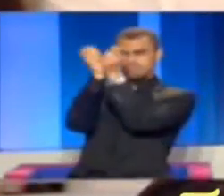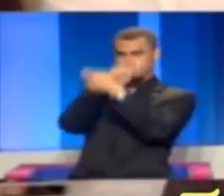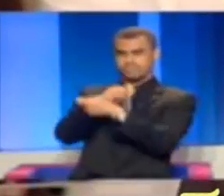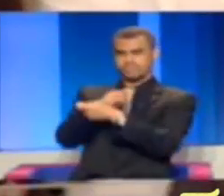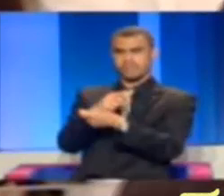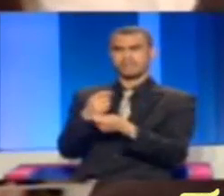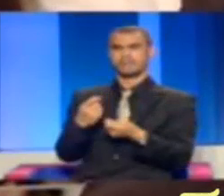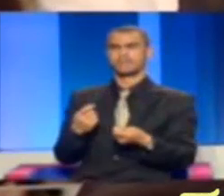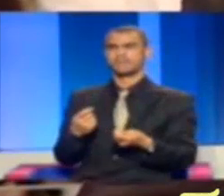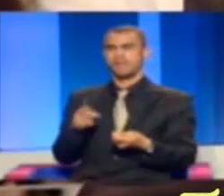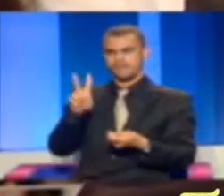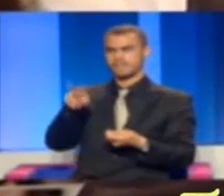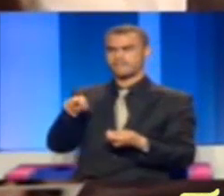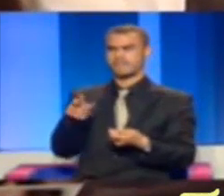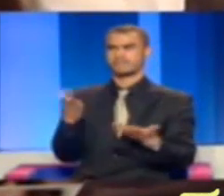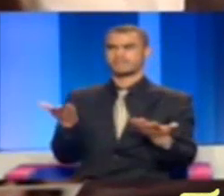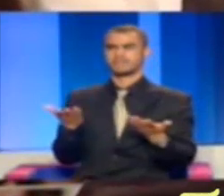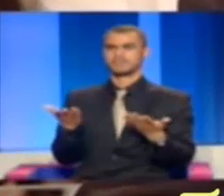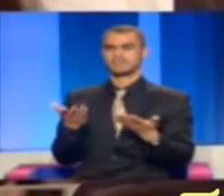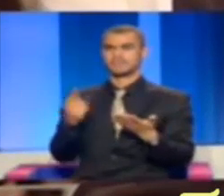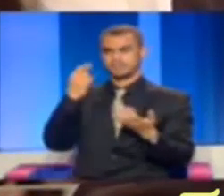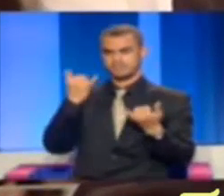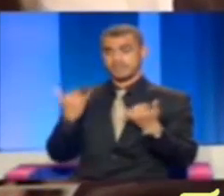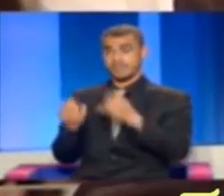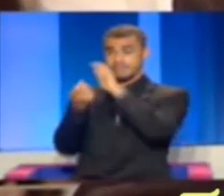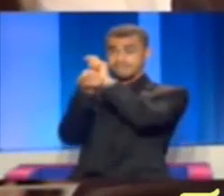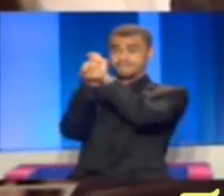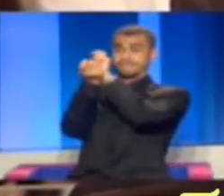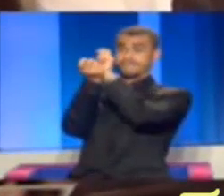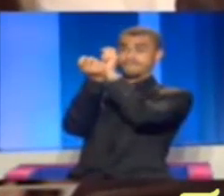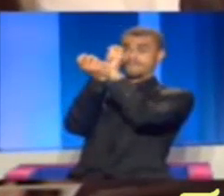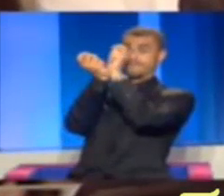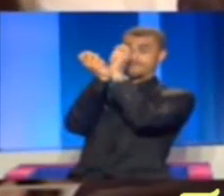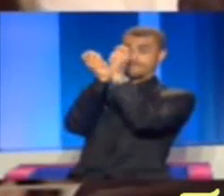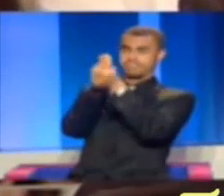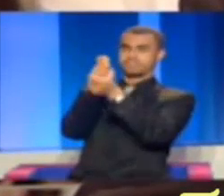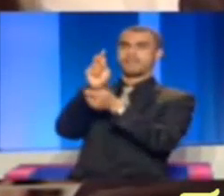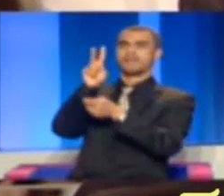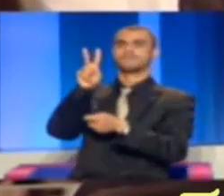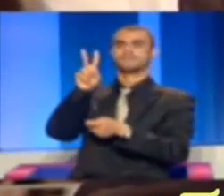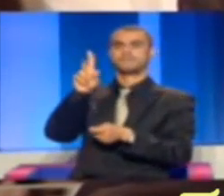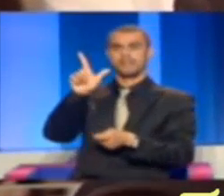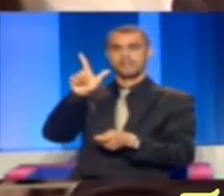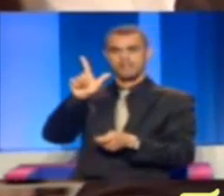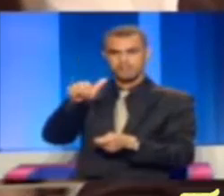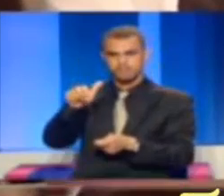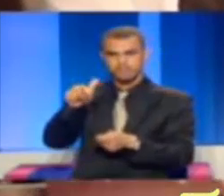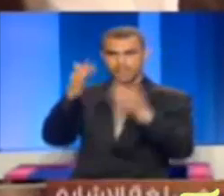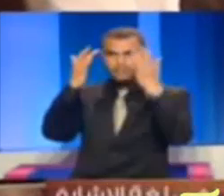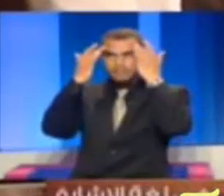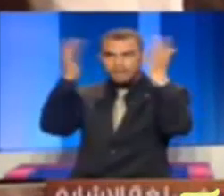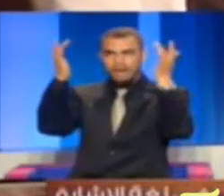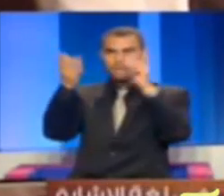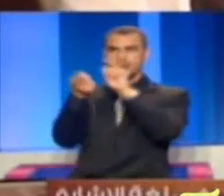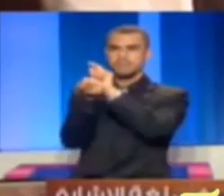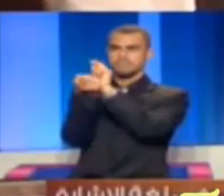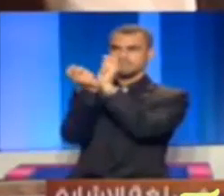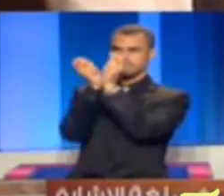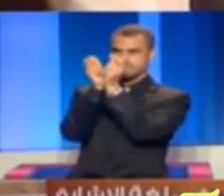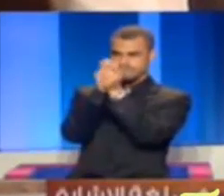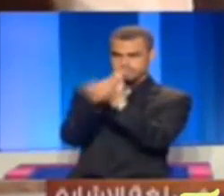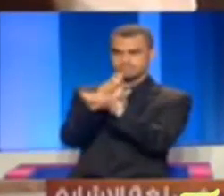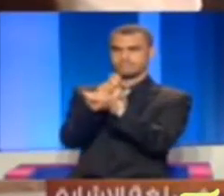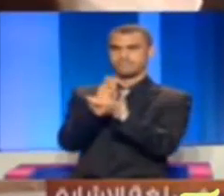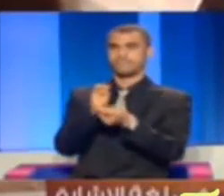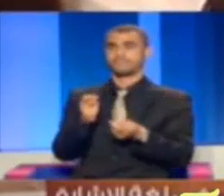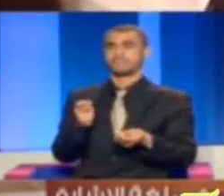استفادت؟ تماما. هو كاين تغيير الحقيقه، كاين تغيير بالنسبه للثقافه ديال الاصم، لان